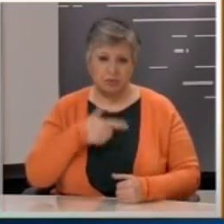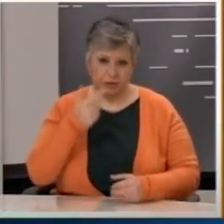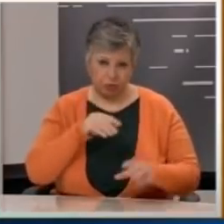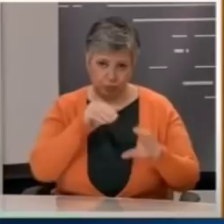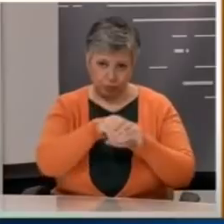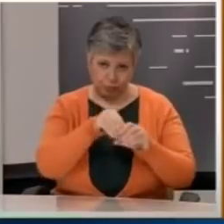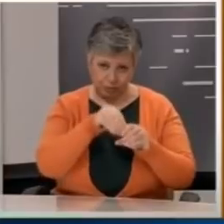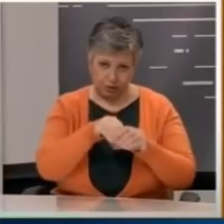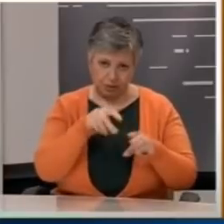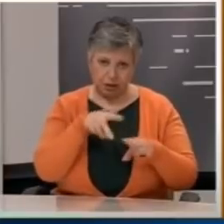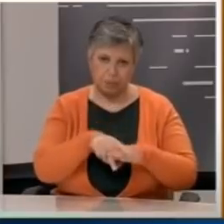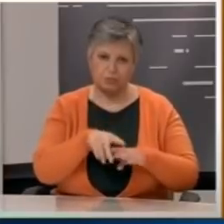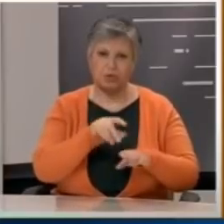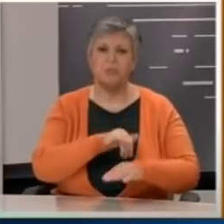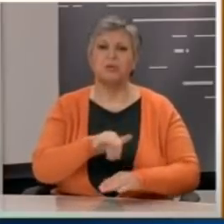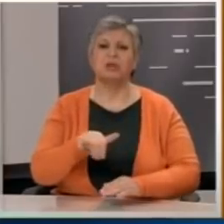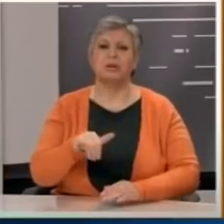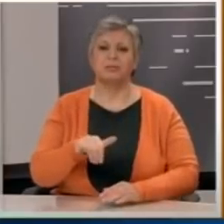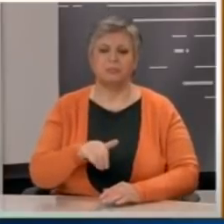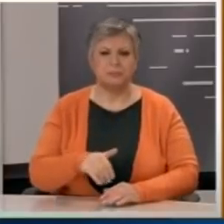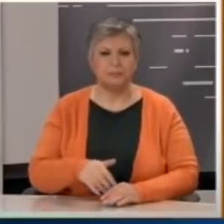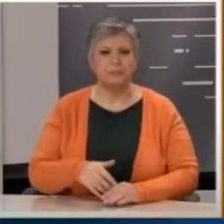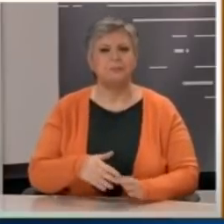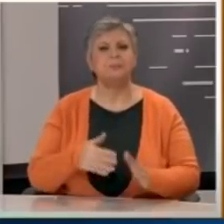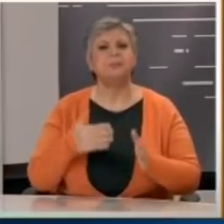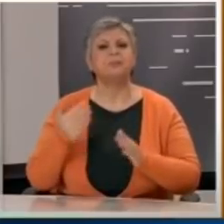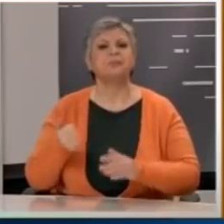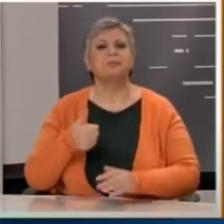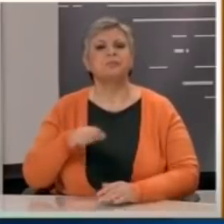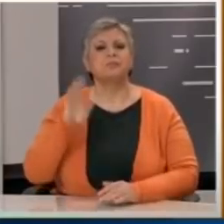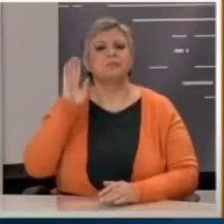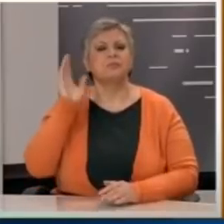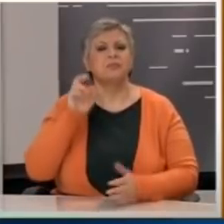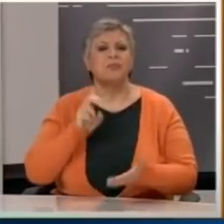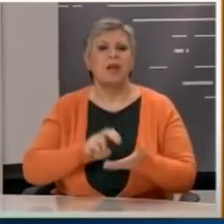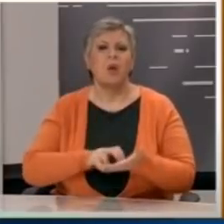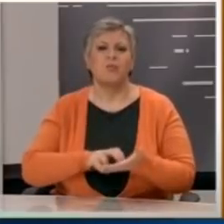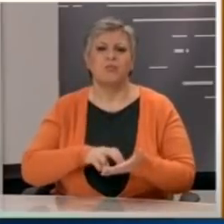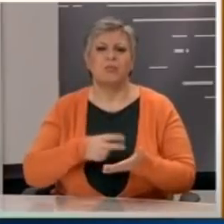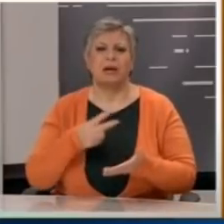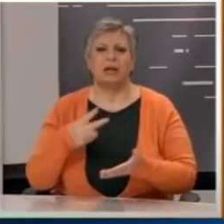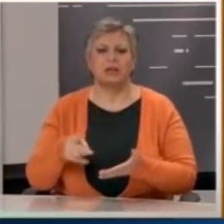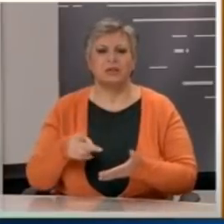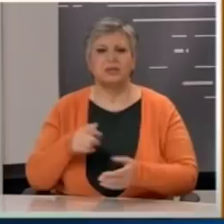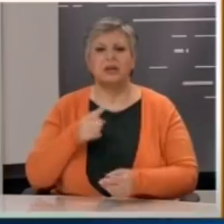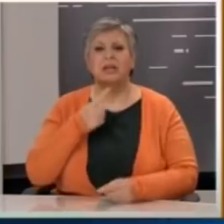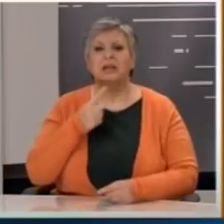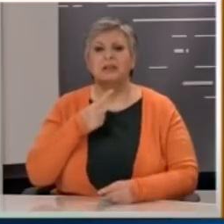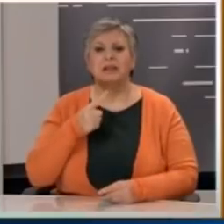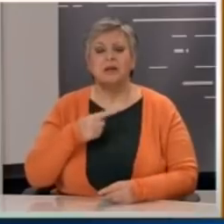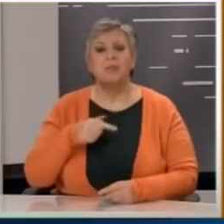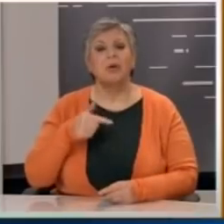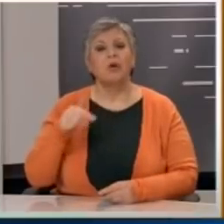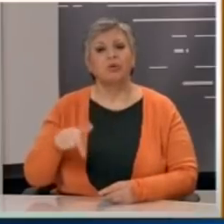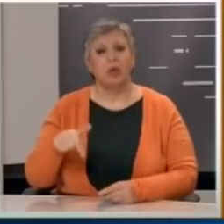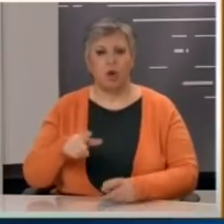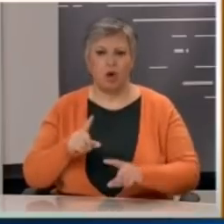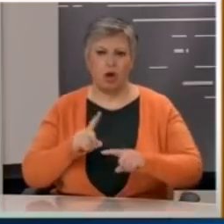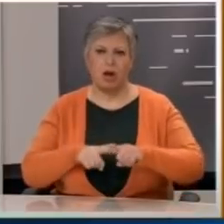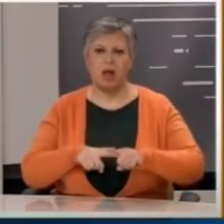εξηγούμε. Με τον δε Αμερικανό πρέσβη που συζήτησα, μου είπε ότι στην Ελλάδα το σύστημα είναι